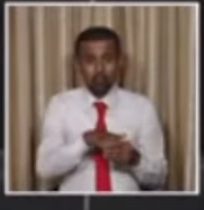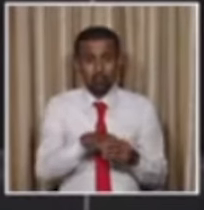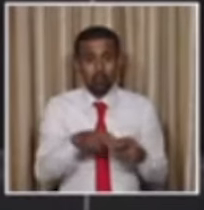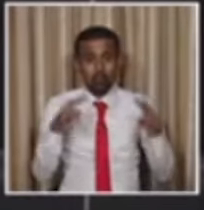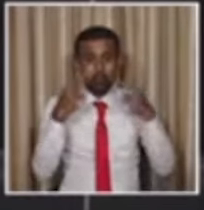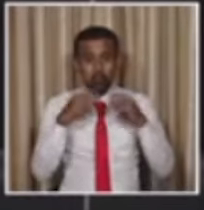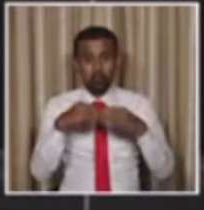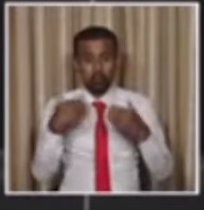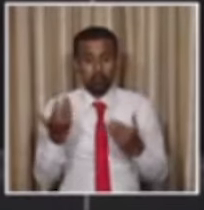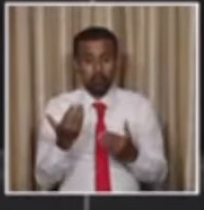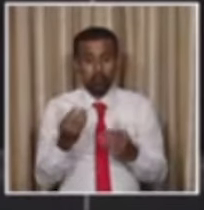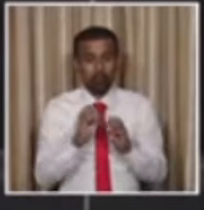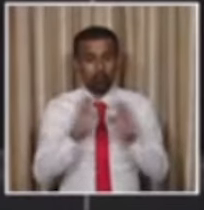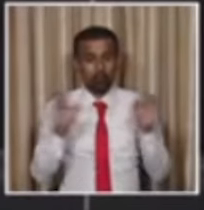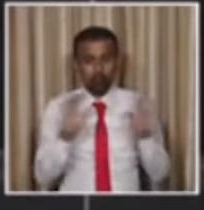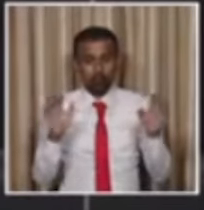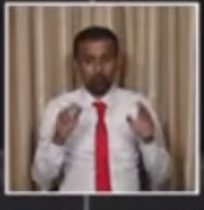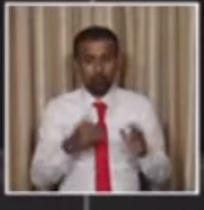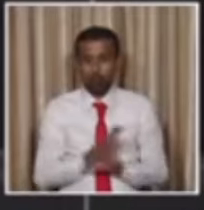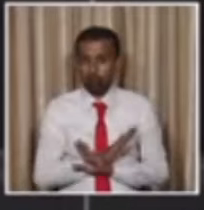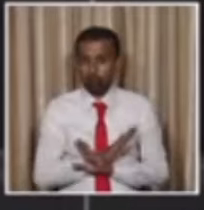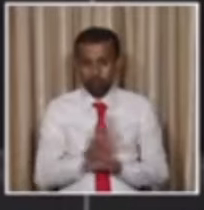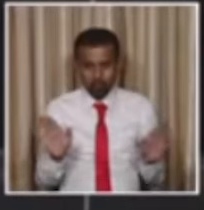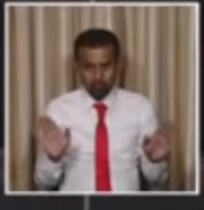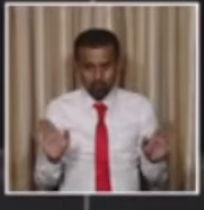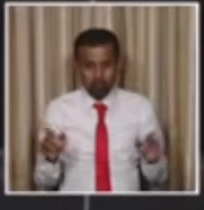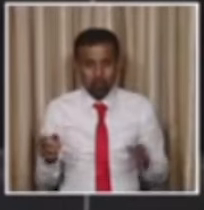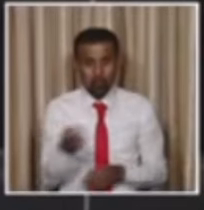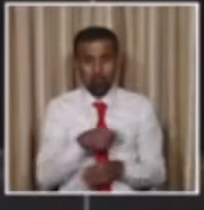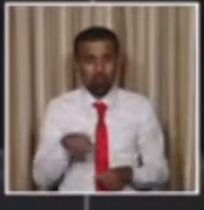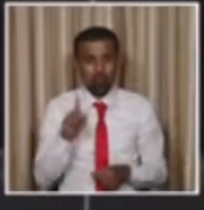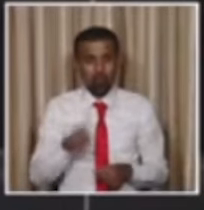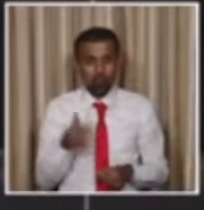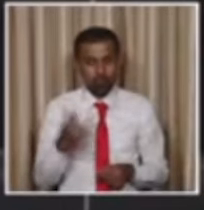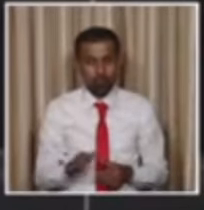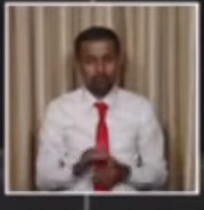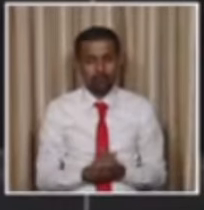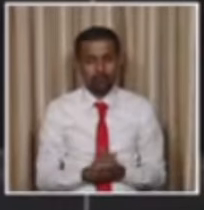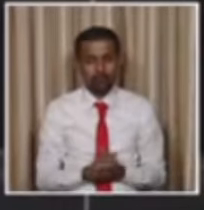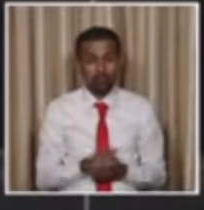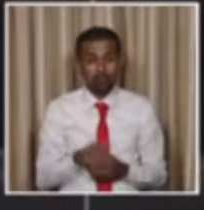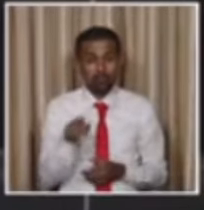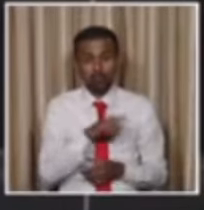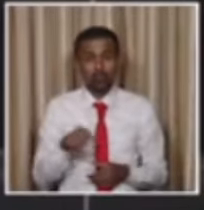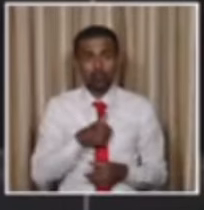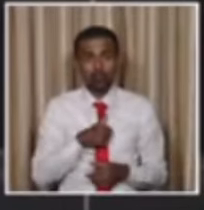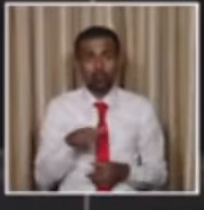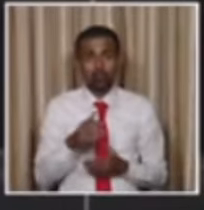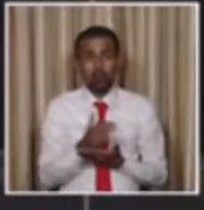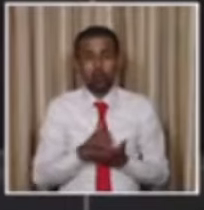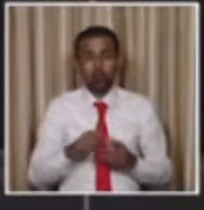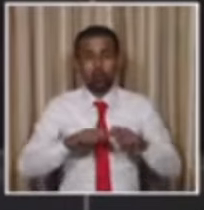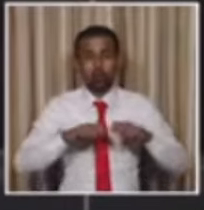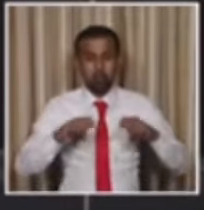පත්වන ප්‍රකාශයන්ගෙන් අපි වැළකී සිටි කියලා එකඟතාවයකට ඇවිල්ලා හිටිය. මේ එකඟතාවය සම්පූර්ණ කඩලා